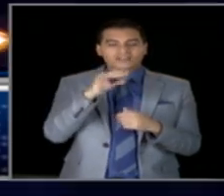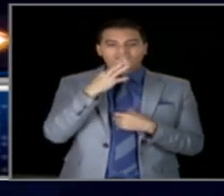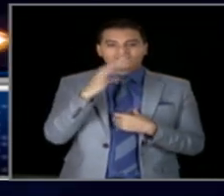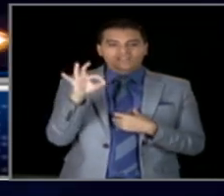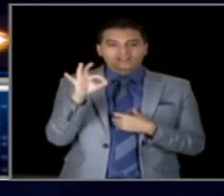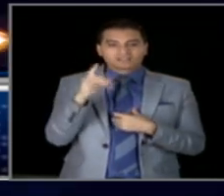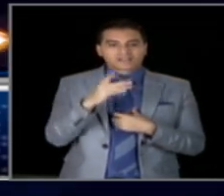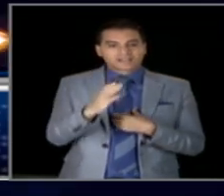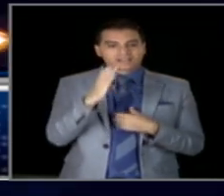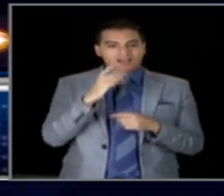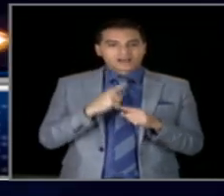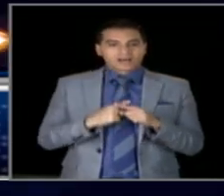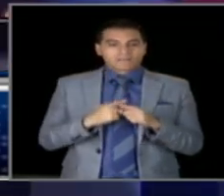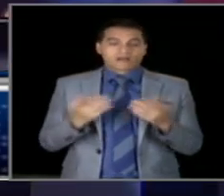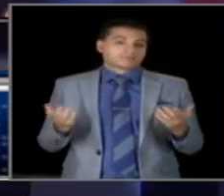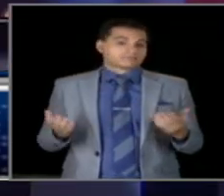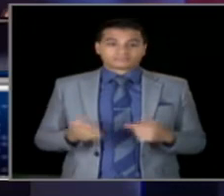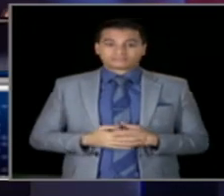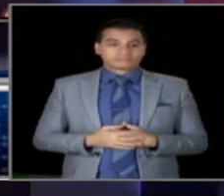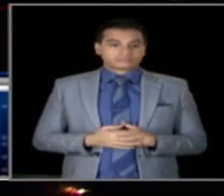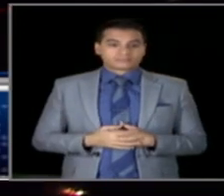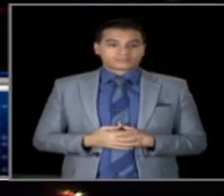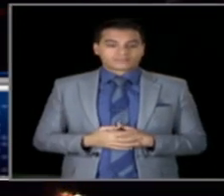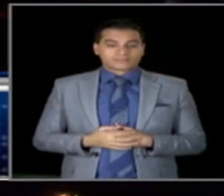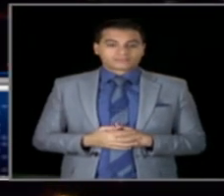فرنسا؟ فرنسا؟ إجابة خاطئة.